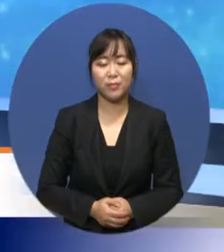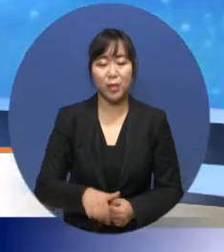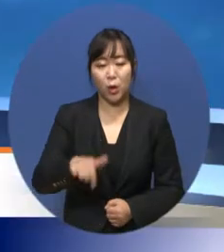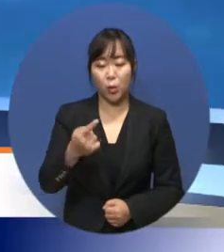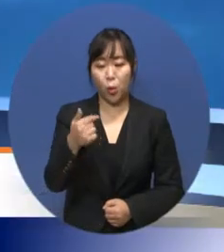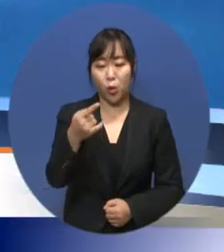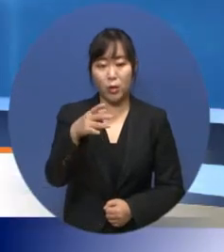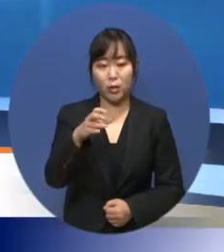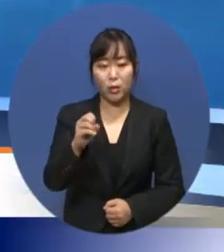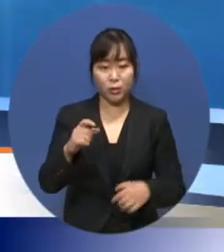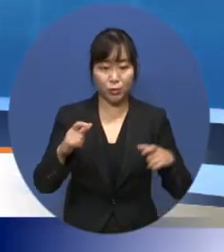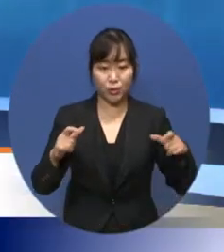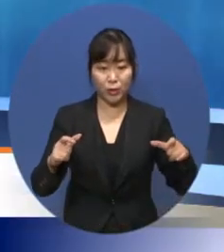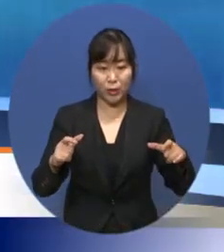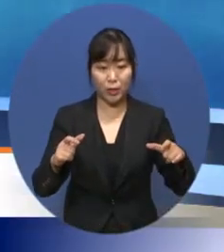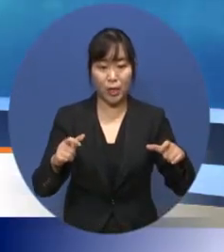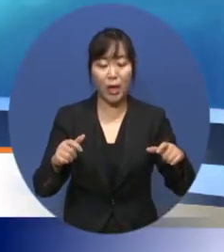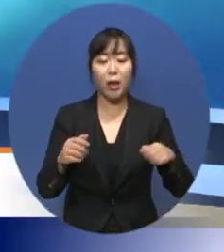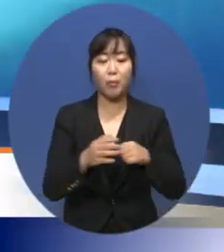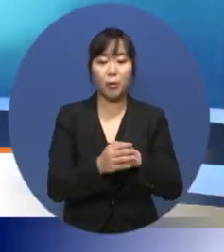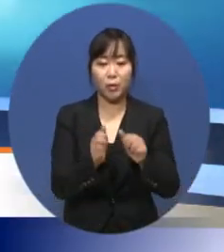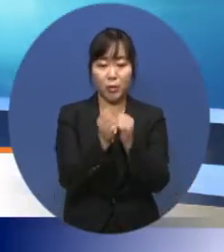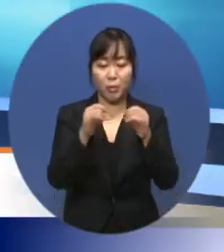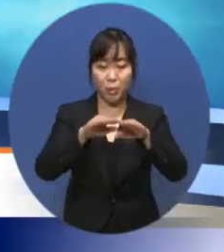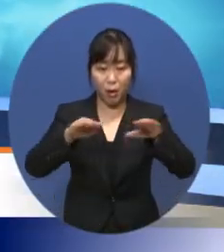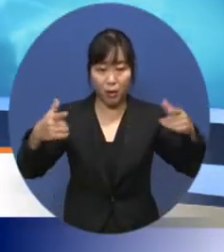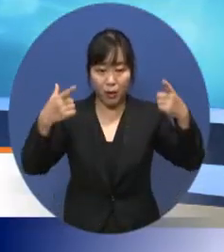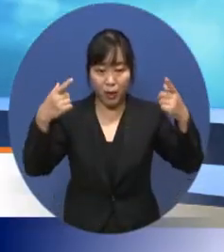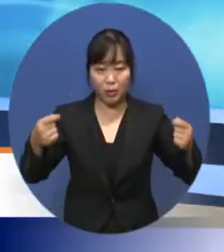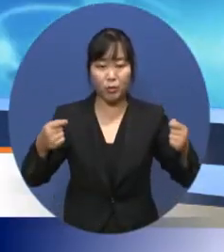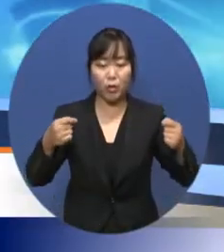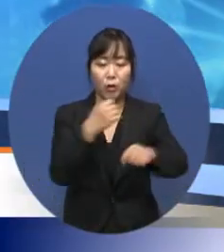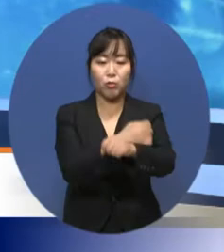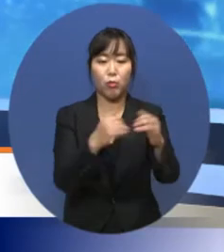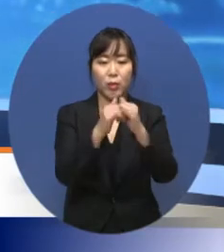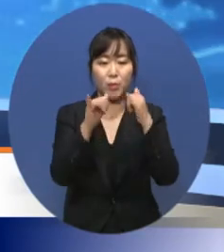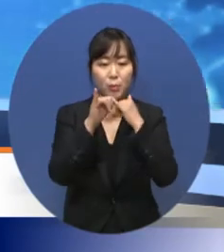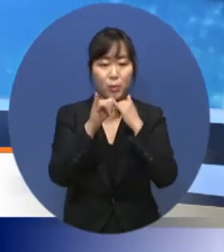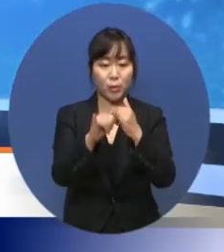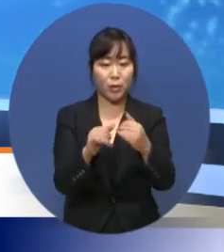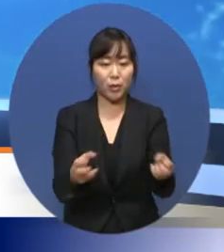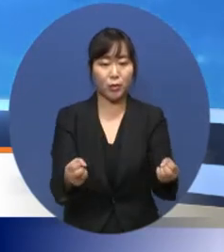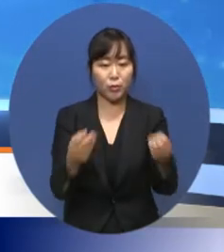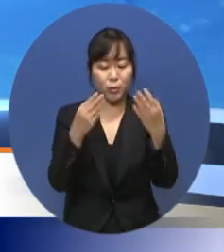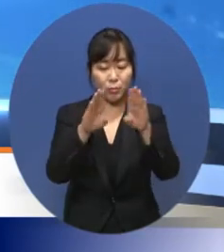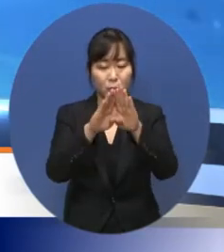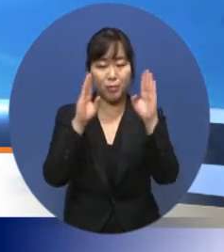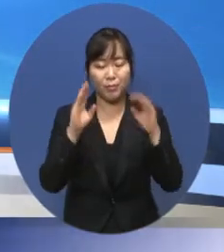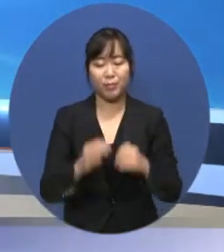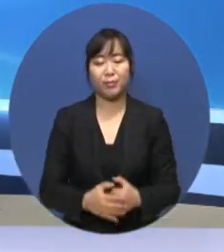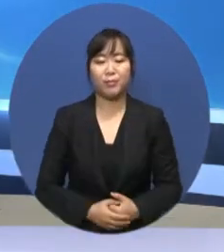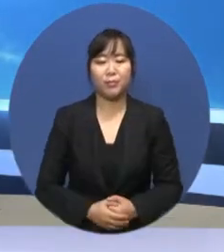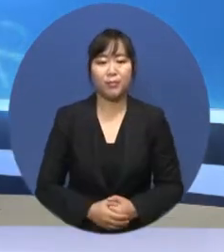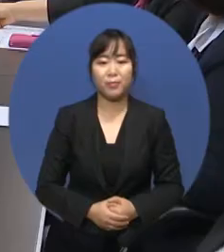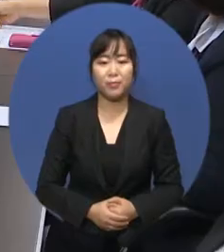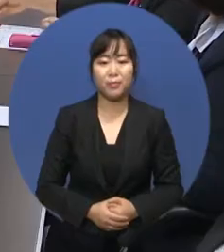고흥군이 양성평등주간을 기념해 양성평등 유공자 표창 수여식을 가졌습니다.